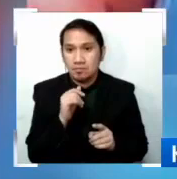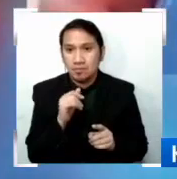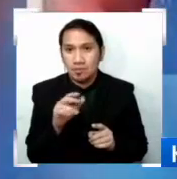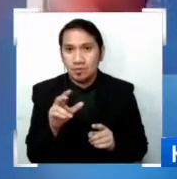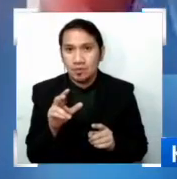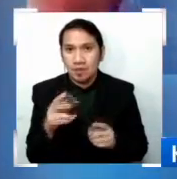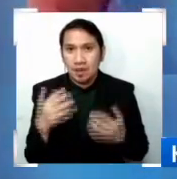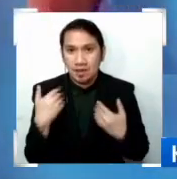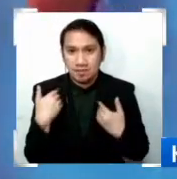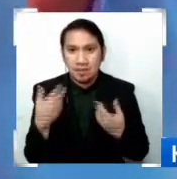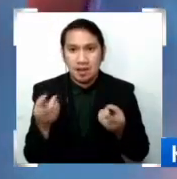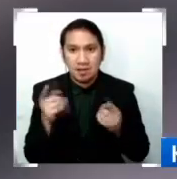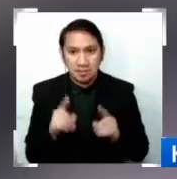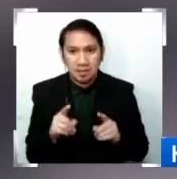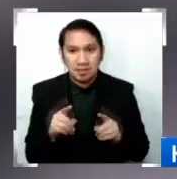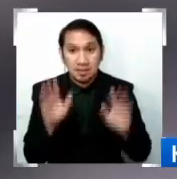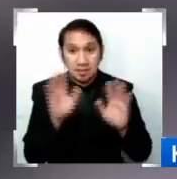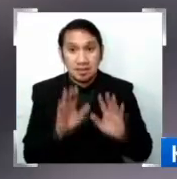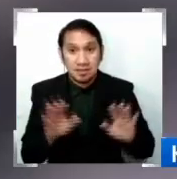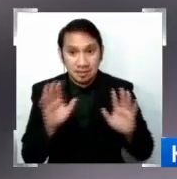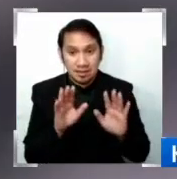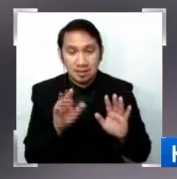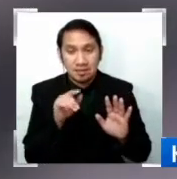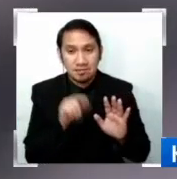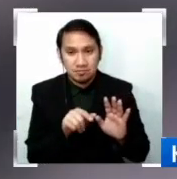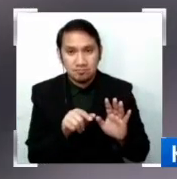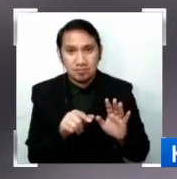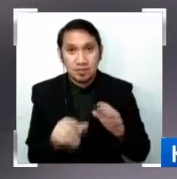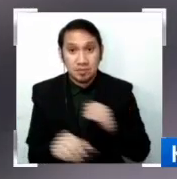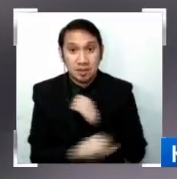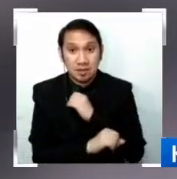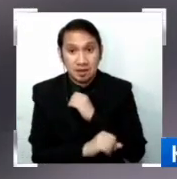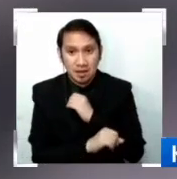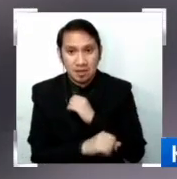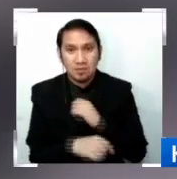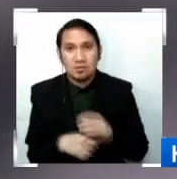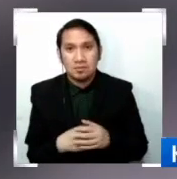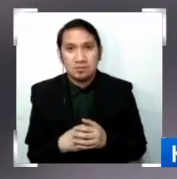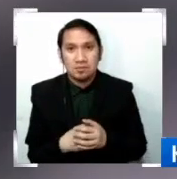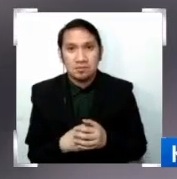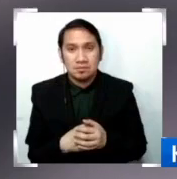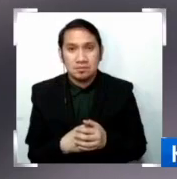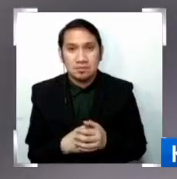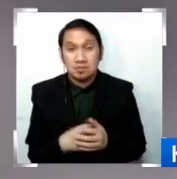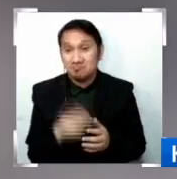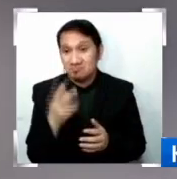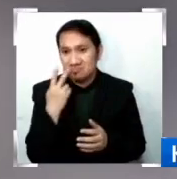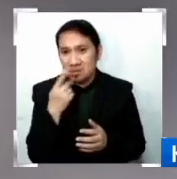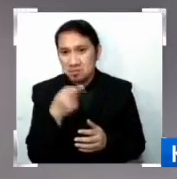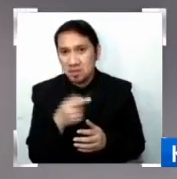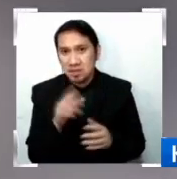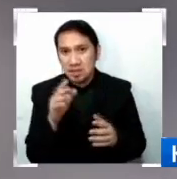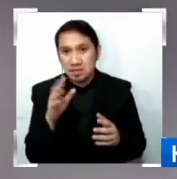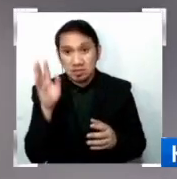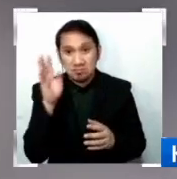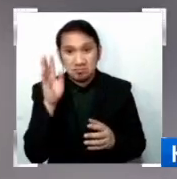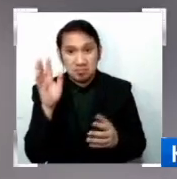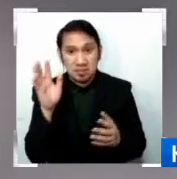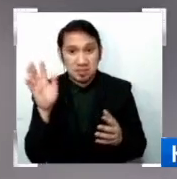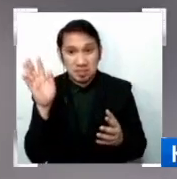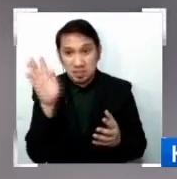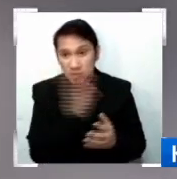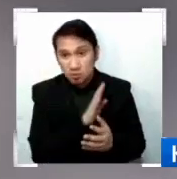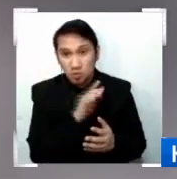ng isang furniture store. Ayon sa may-ari ng establishmento, sinira ng suspect ang salamin at nakuha sa safety